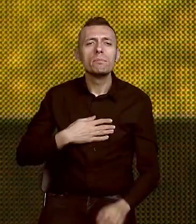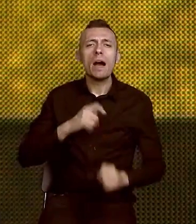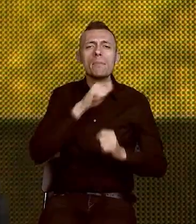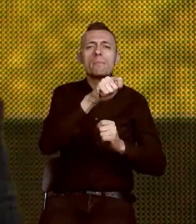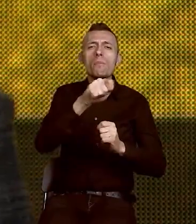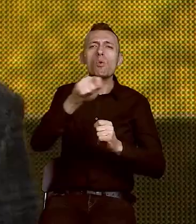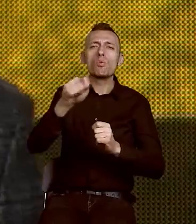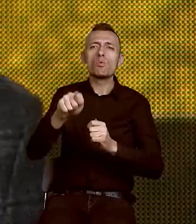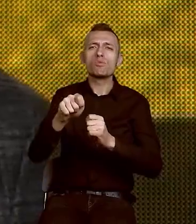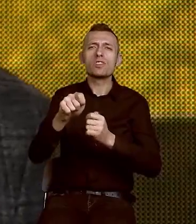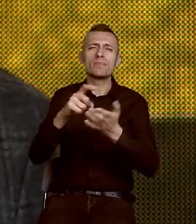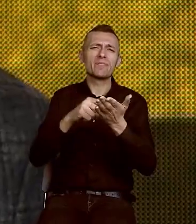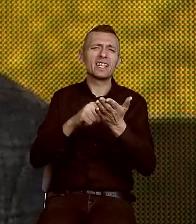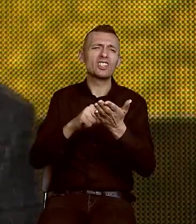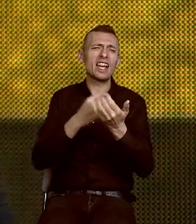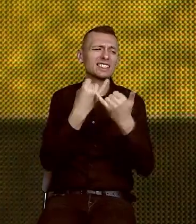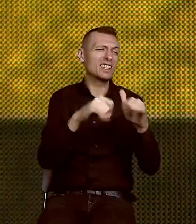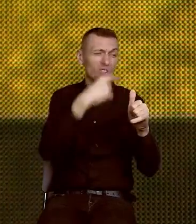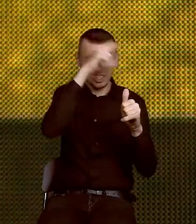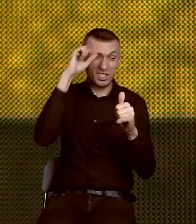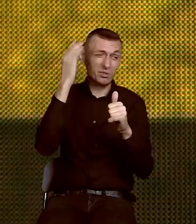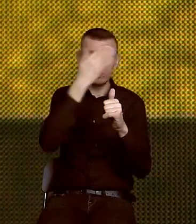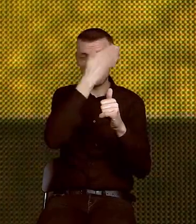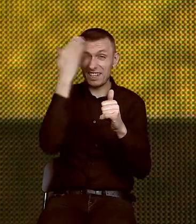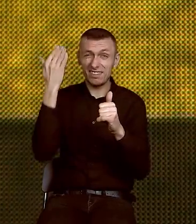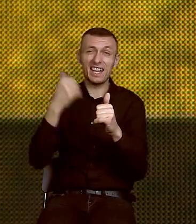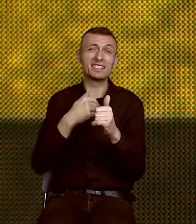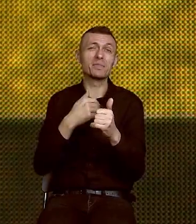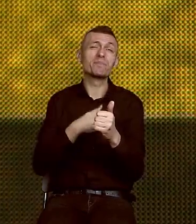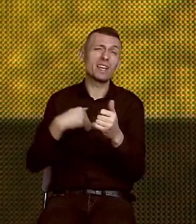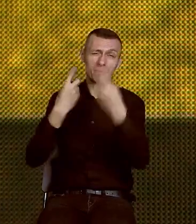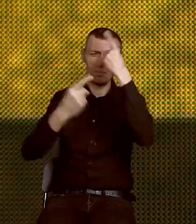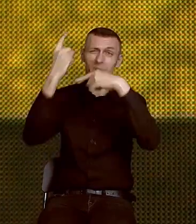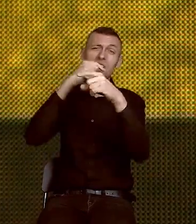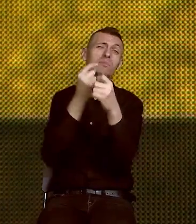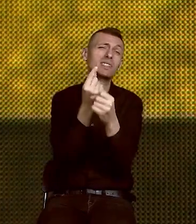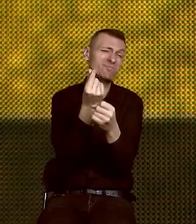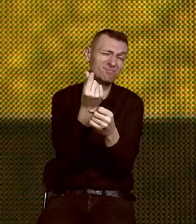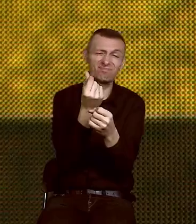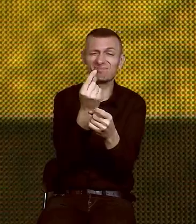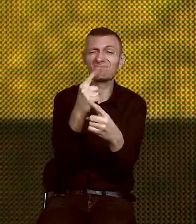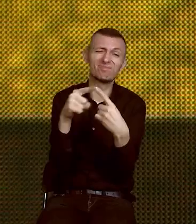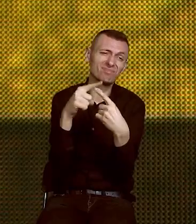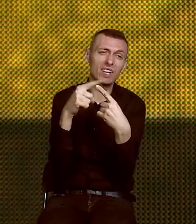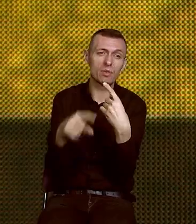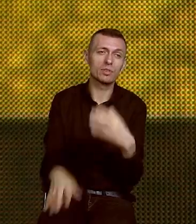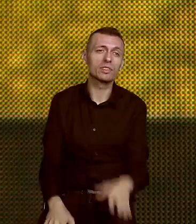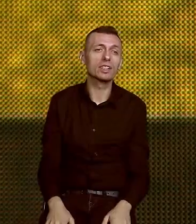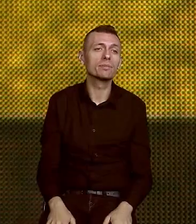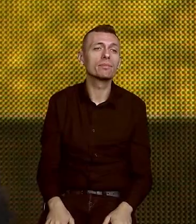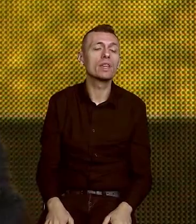dnia. I po takim wstępie chciałbym zadać pytanie, które jest także tytułem dzisiejszego